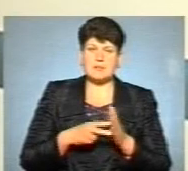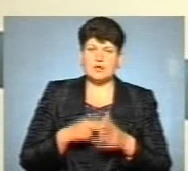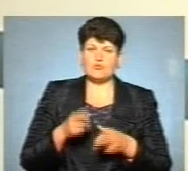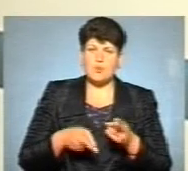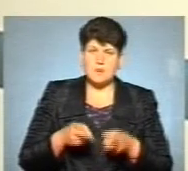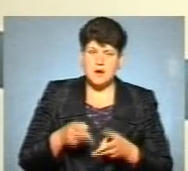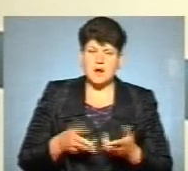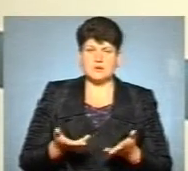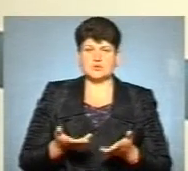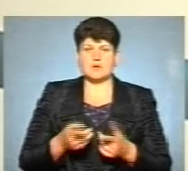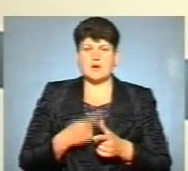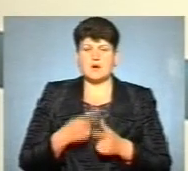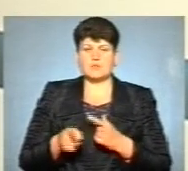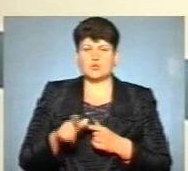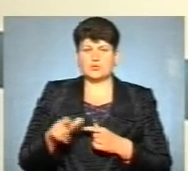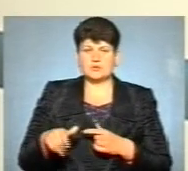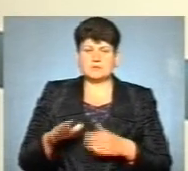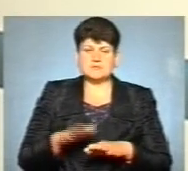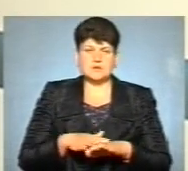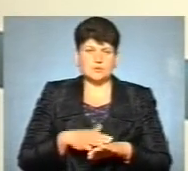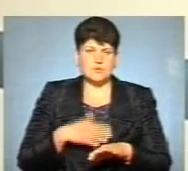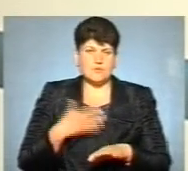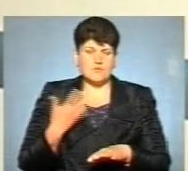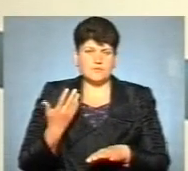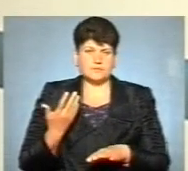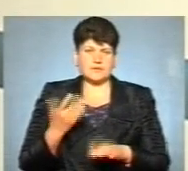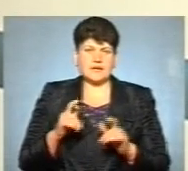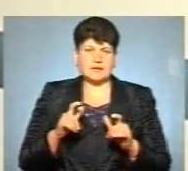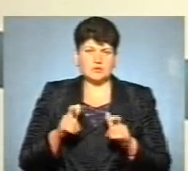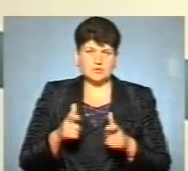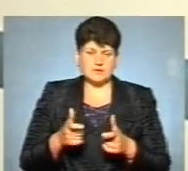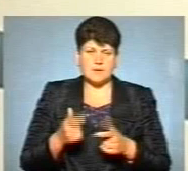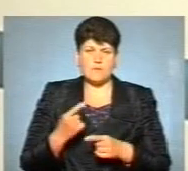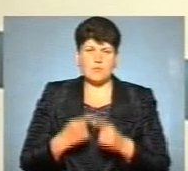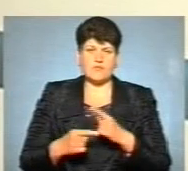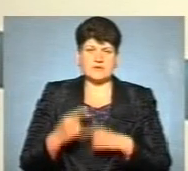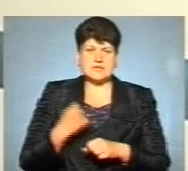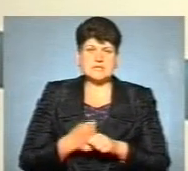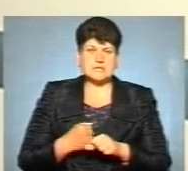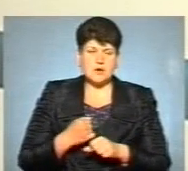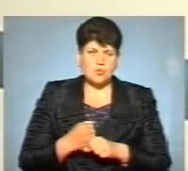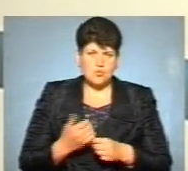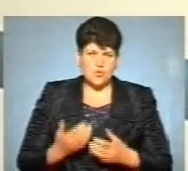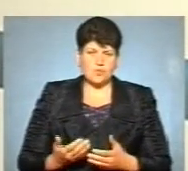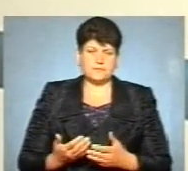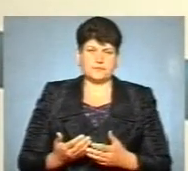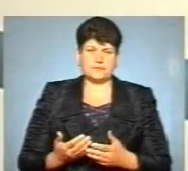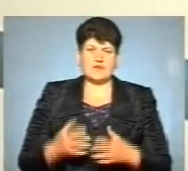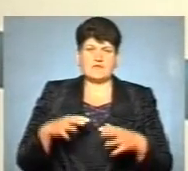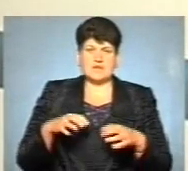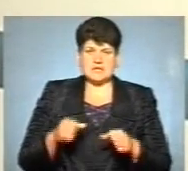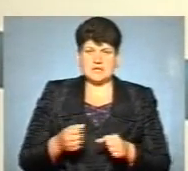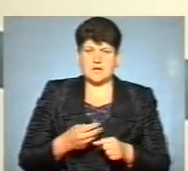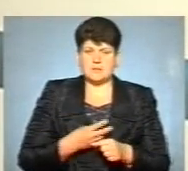Це люди, які десь після тривалого карантинування повертаються на роботу. Власники